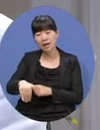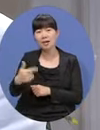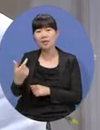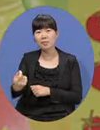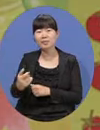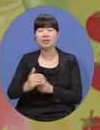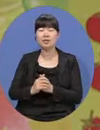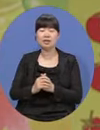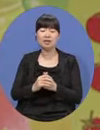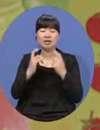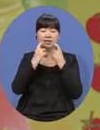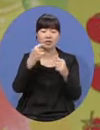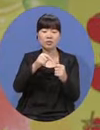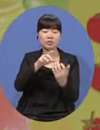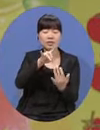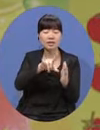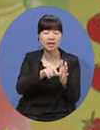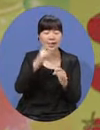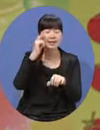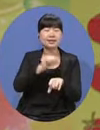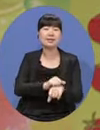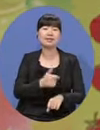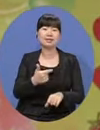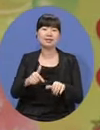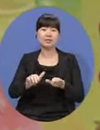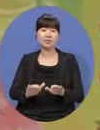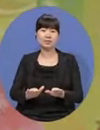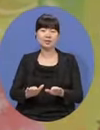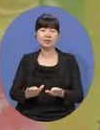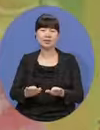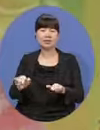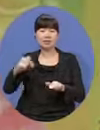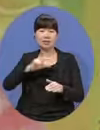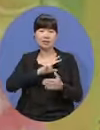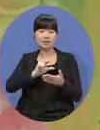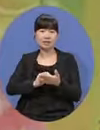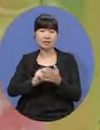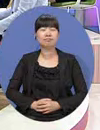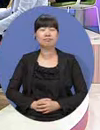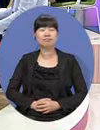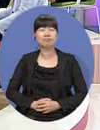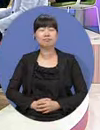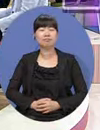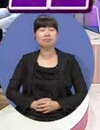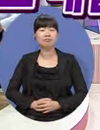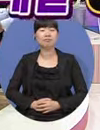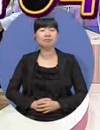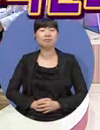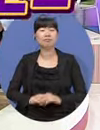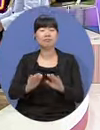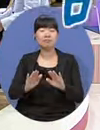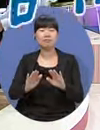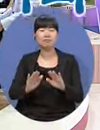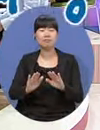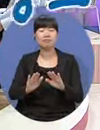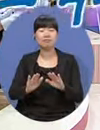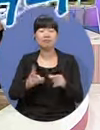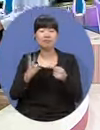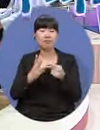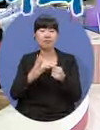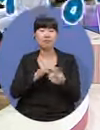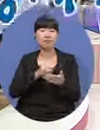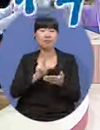사교육을 선택할 때도 정말 지혜가 많이 필요한 거 같습니다 자 오늘의 다음 주제 함께 보도록 하죠 자 오늘 토크 배틀의